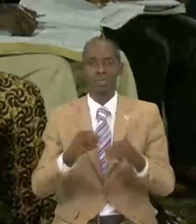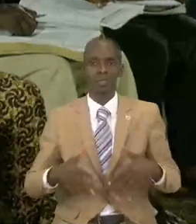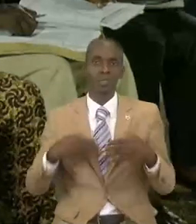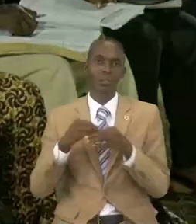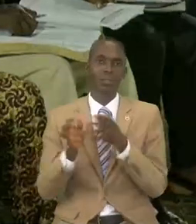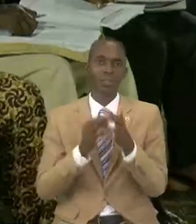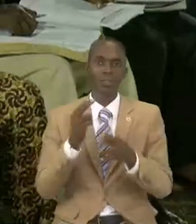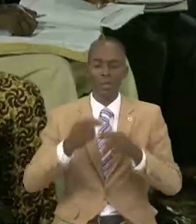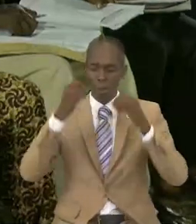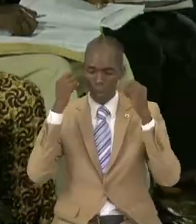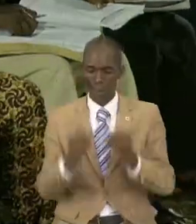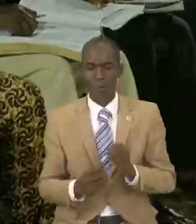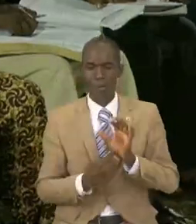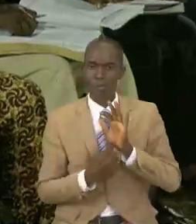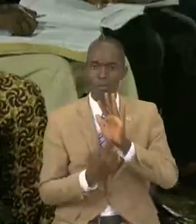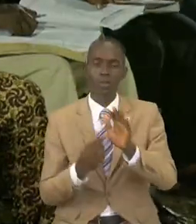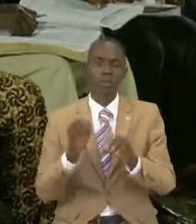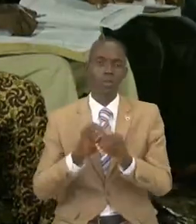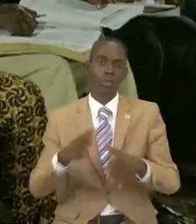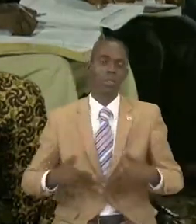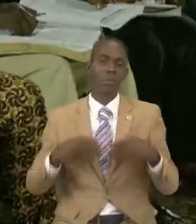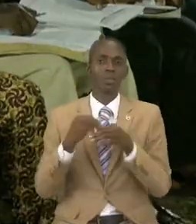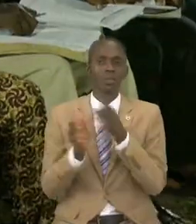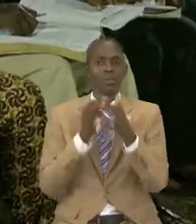La puissance manifestée dans ta vie.